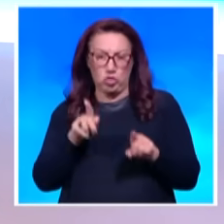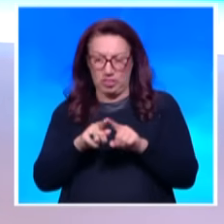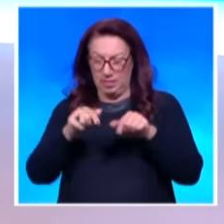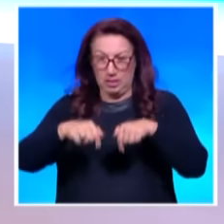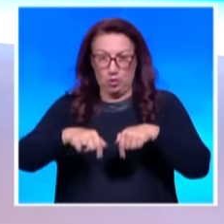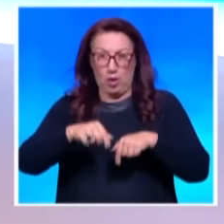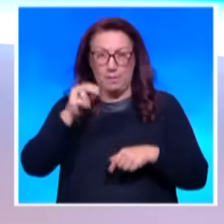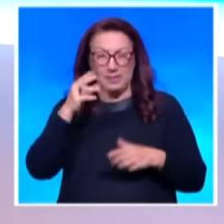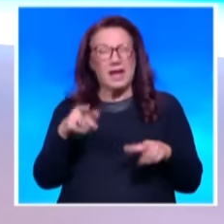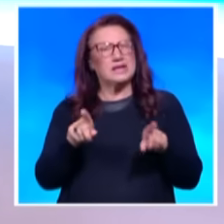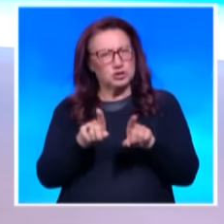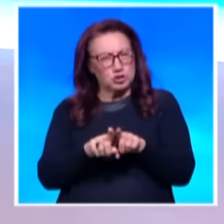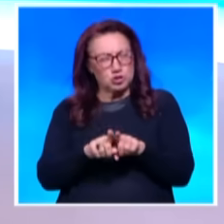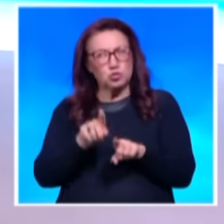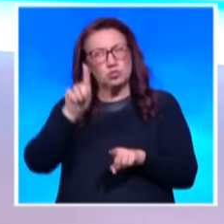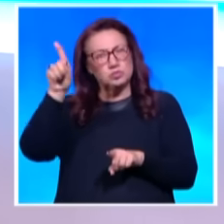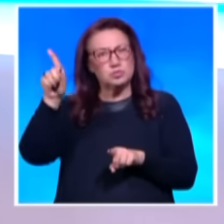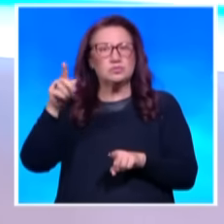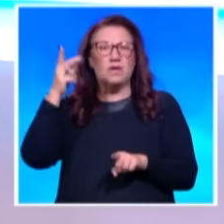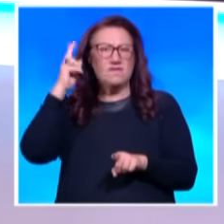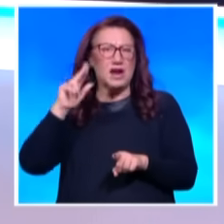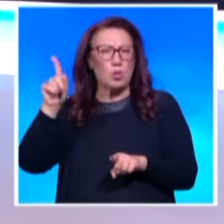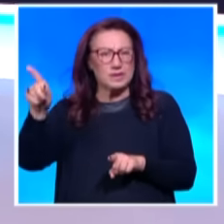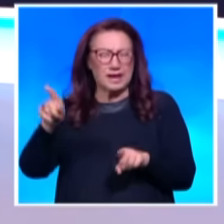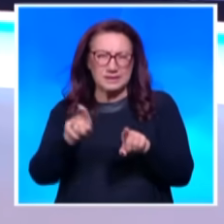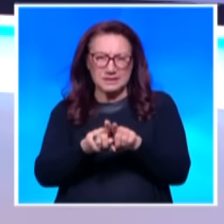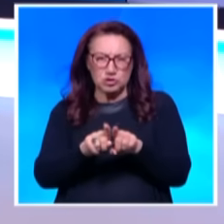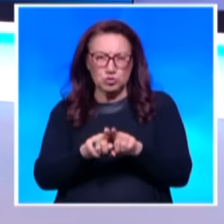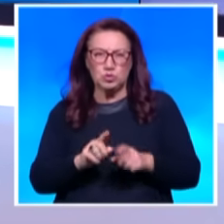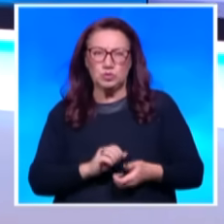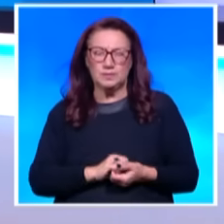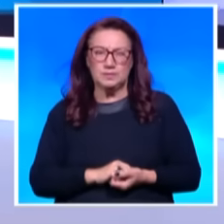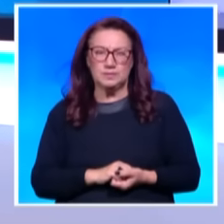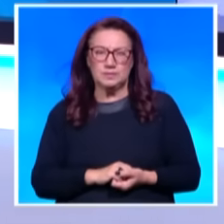прокуратура. Подробностите сега от Канна Рачева.